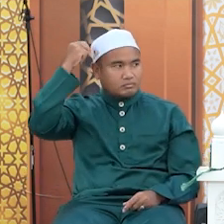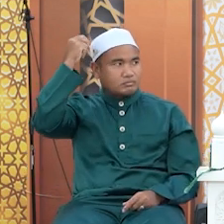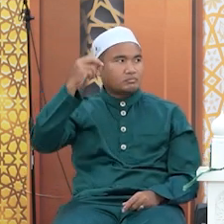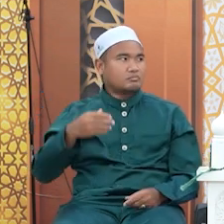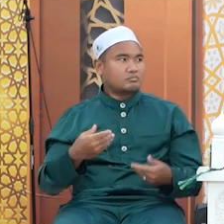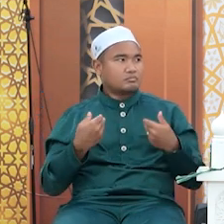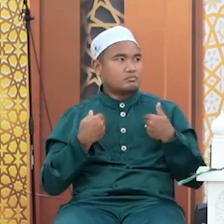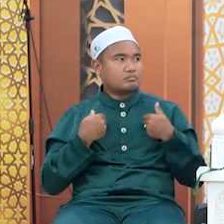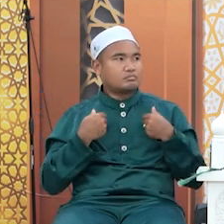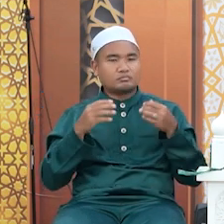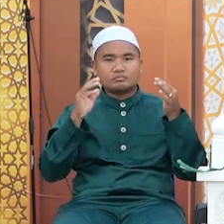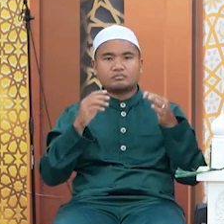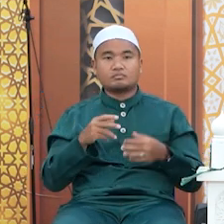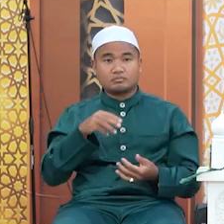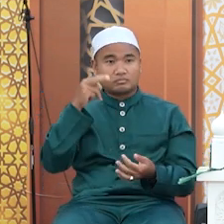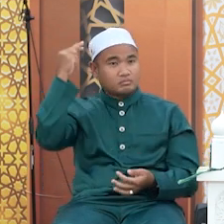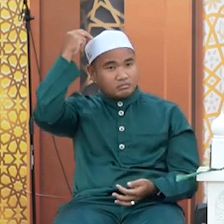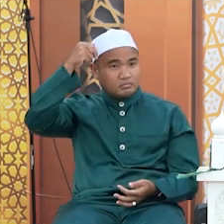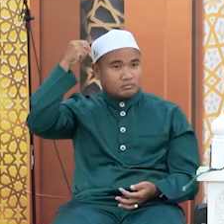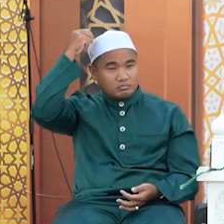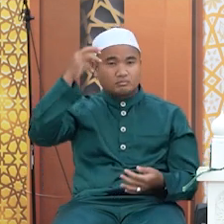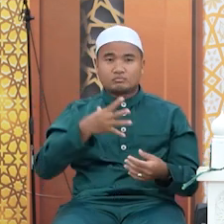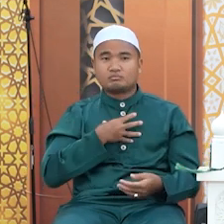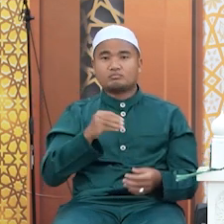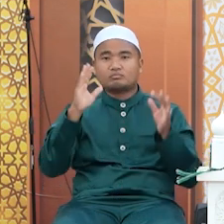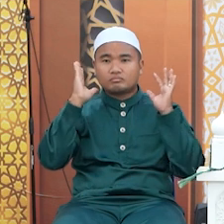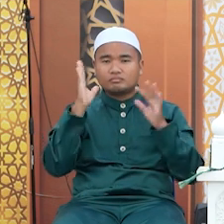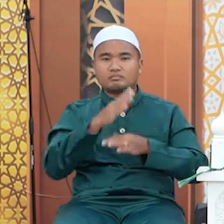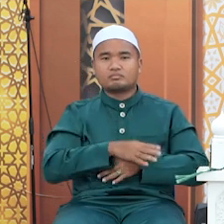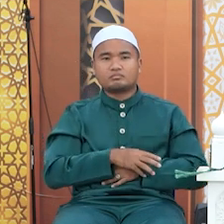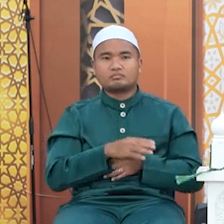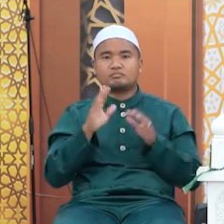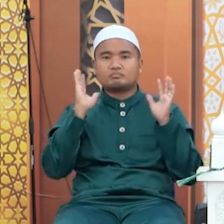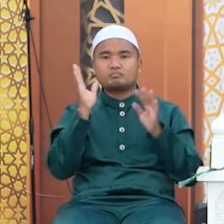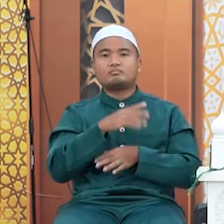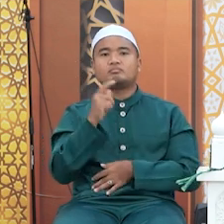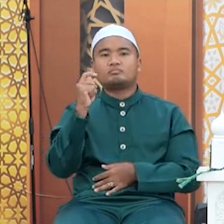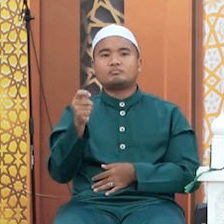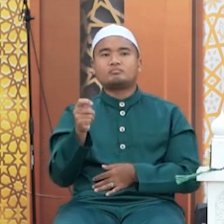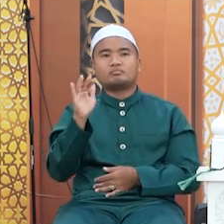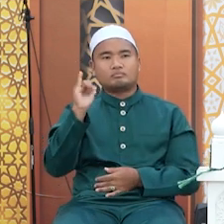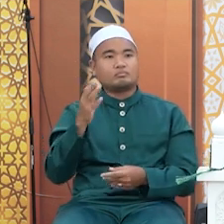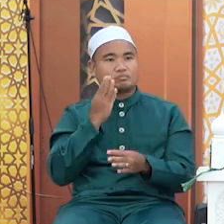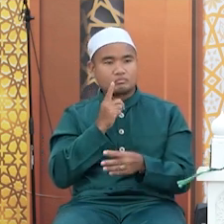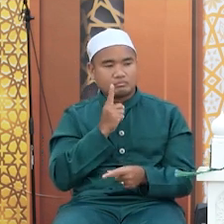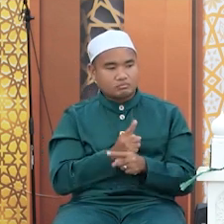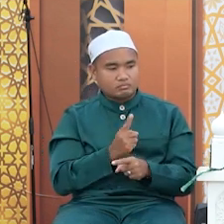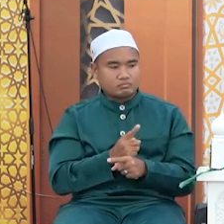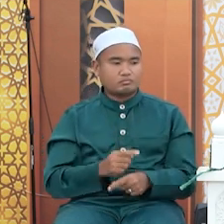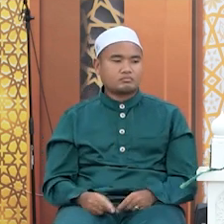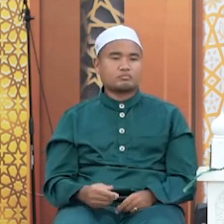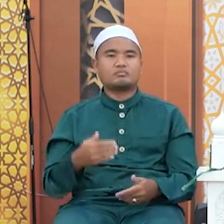semayang. Nabi ni kaki semayang. Ni semayang sunat yang sahih yang kita sebut, kita hipung semua. Ensiklopedia solat